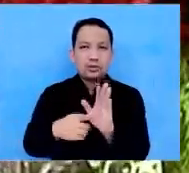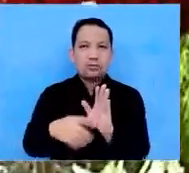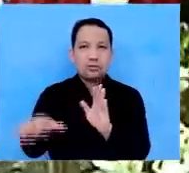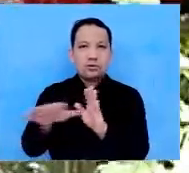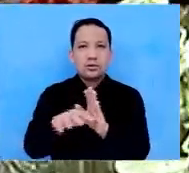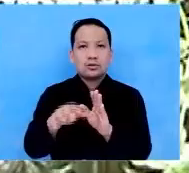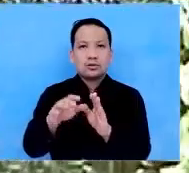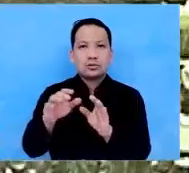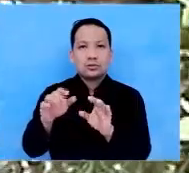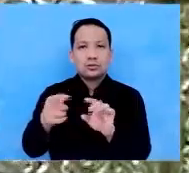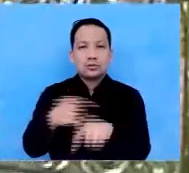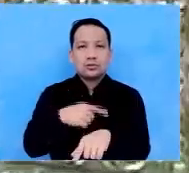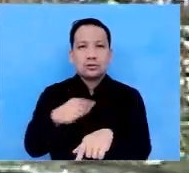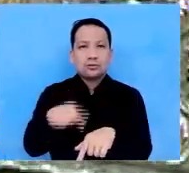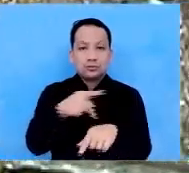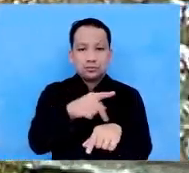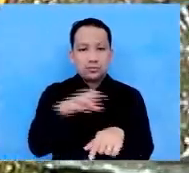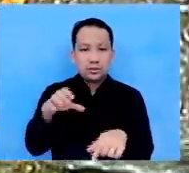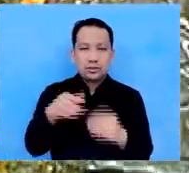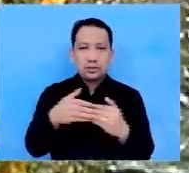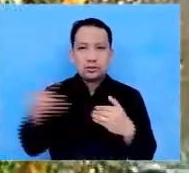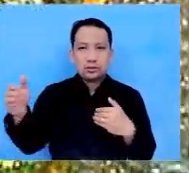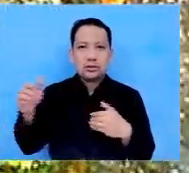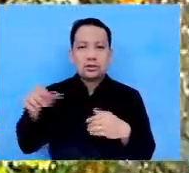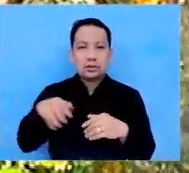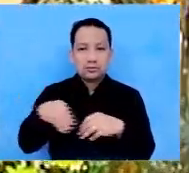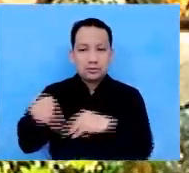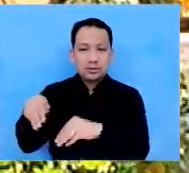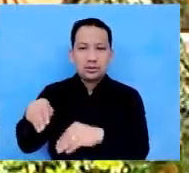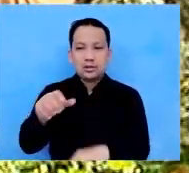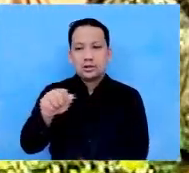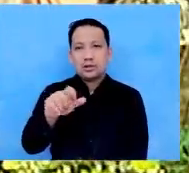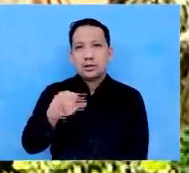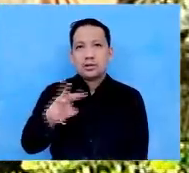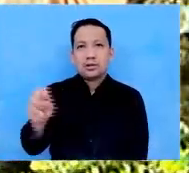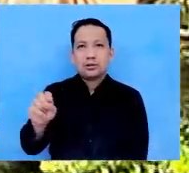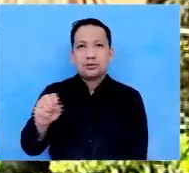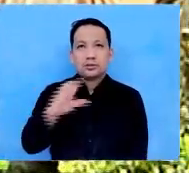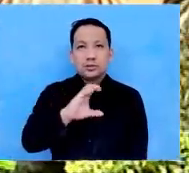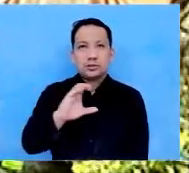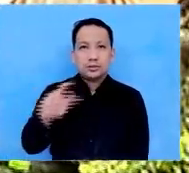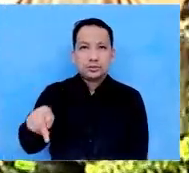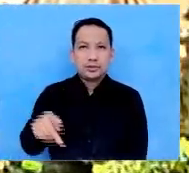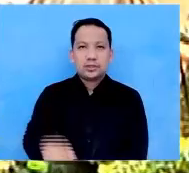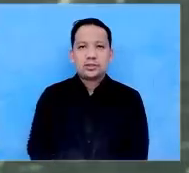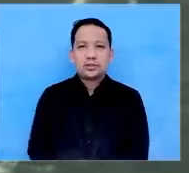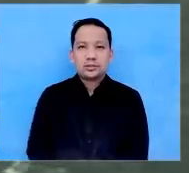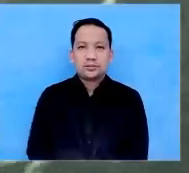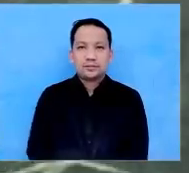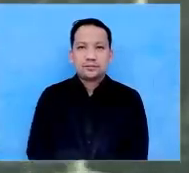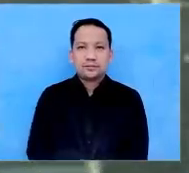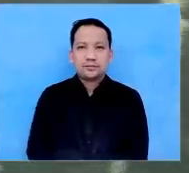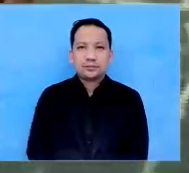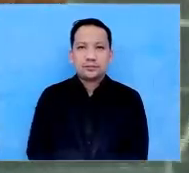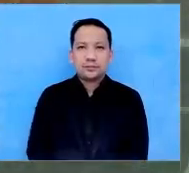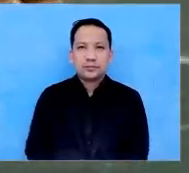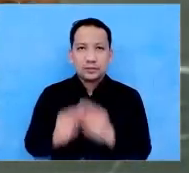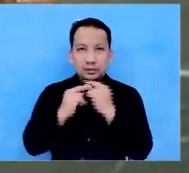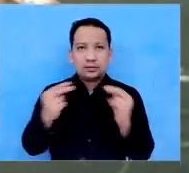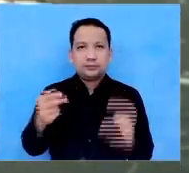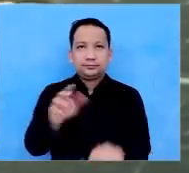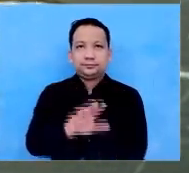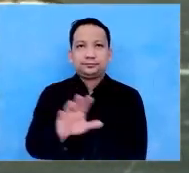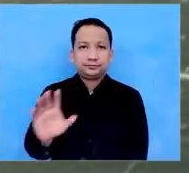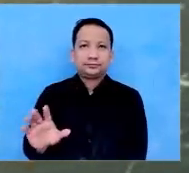Niño mula sa Pasay City Hall papunta sa Aliu Theater sa CCP Complex Grounds. Nagbabalita mula